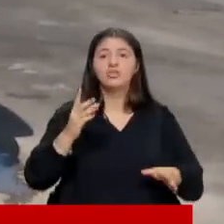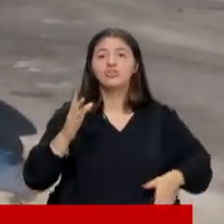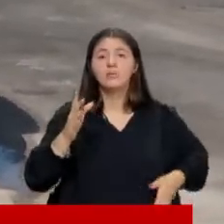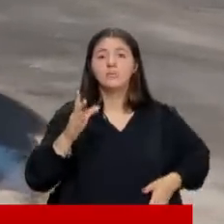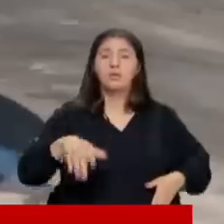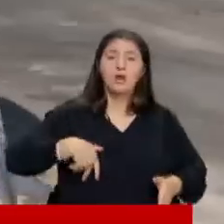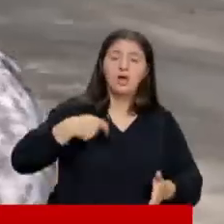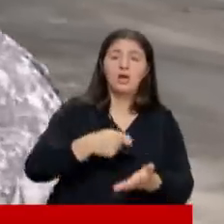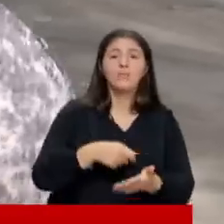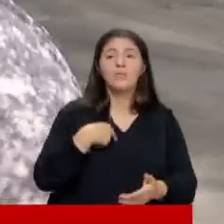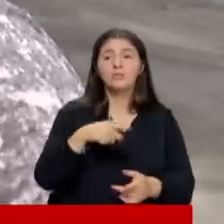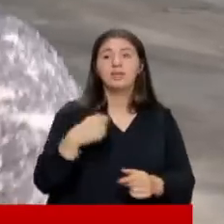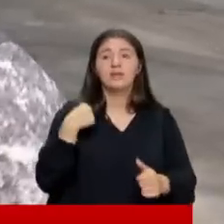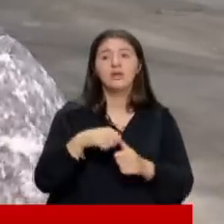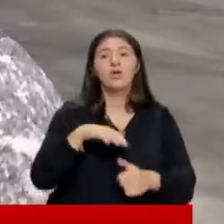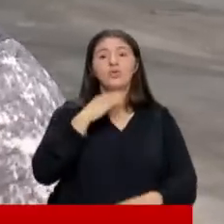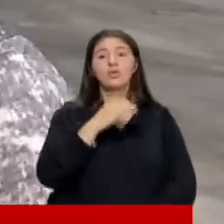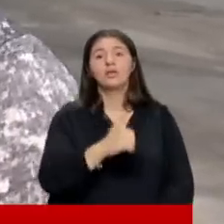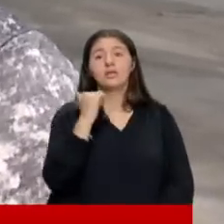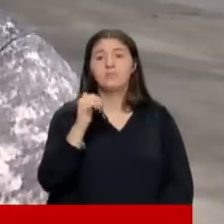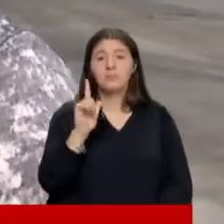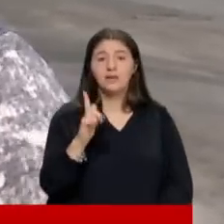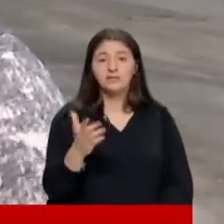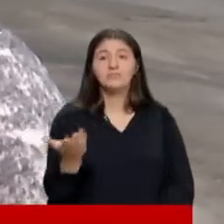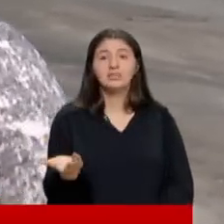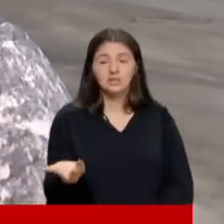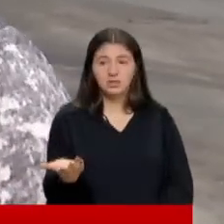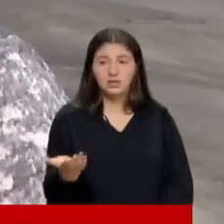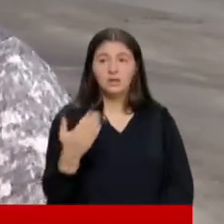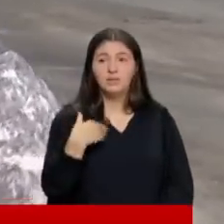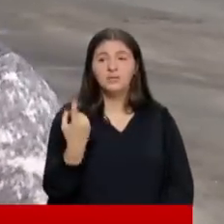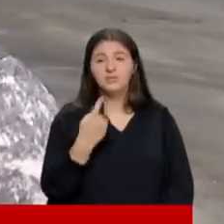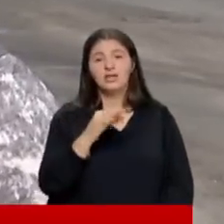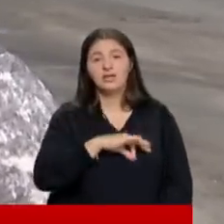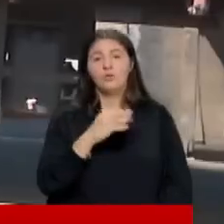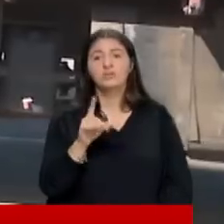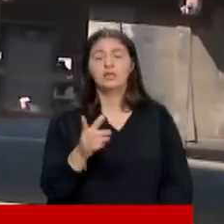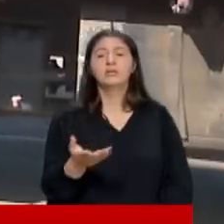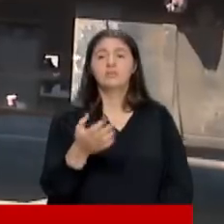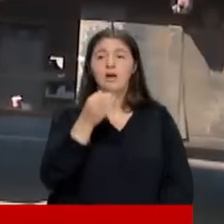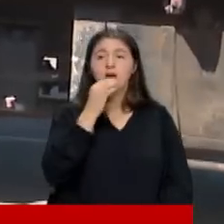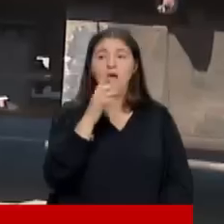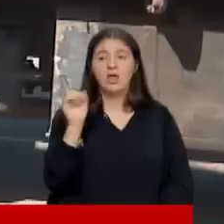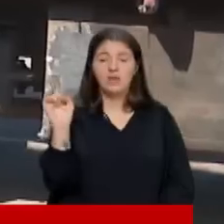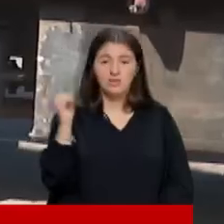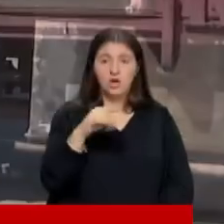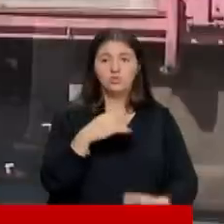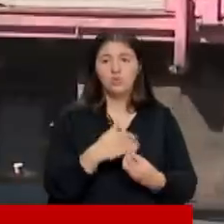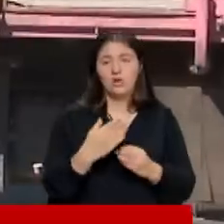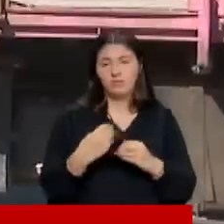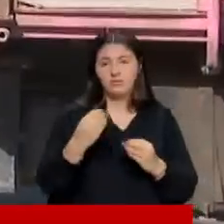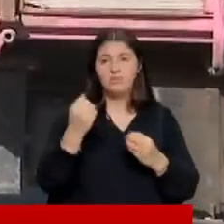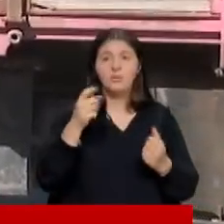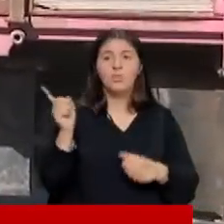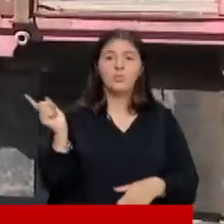cebimler eklemem lazım benim buradan tekrar dolu gitmem lazım yüklü gitmem lazım ki bana da bir şeyler kalması lazım Ankara Polat'tan geldim şu an getirdim